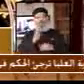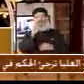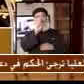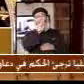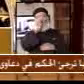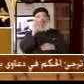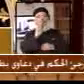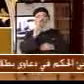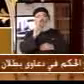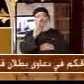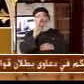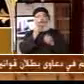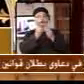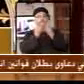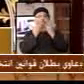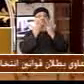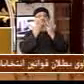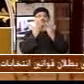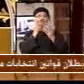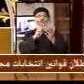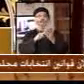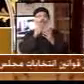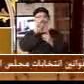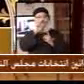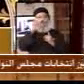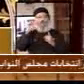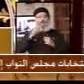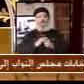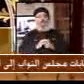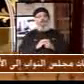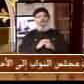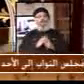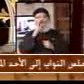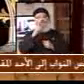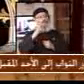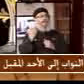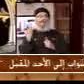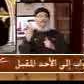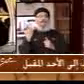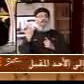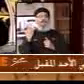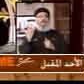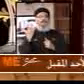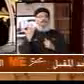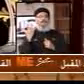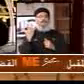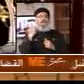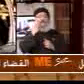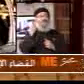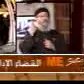السؤال بيكشف لك انت ايه.